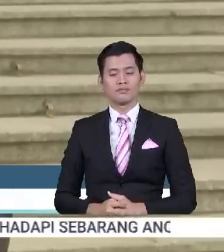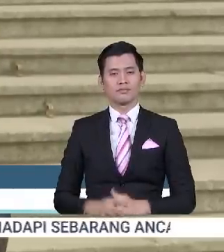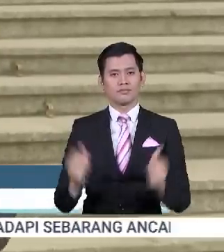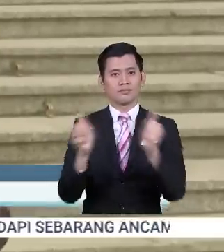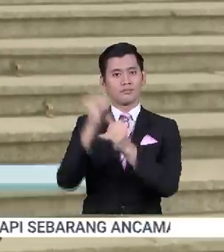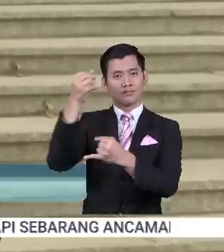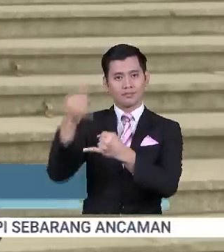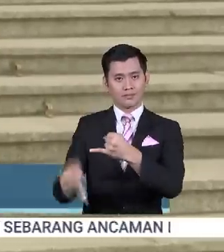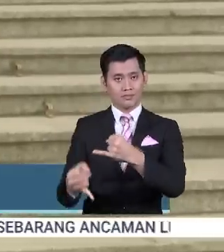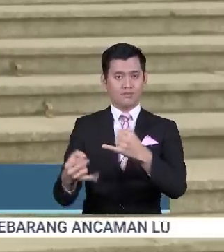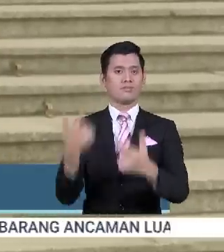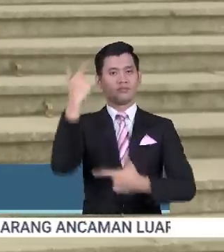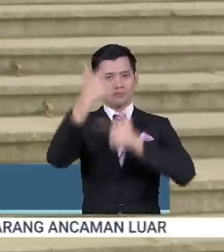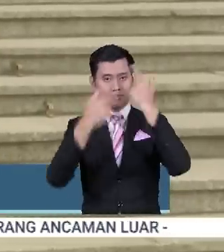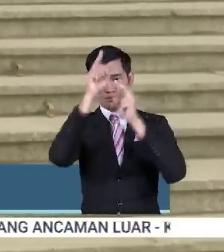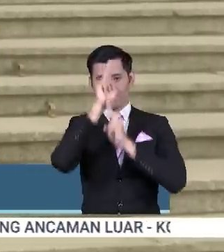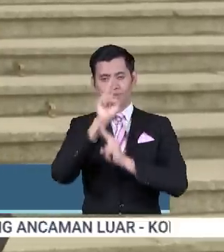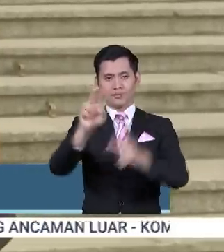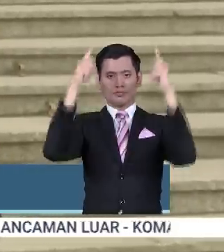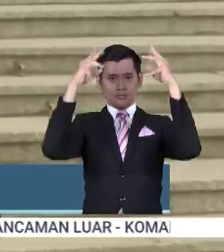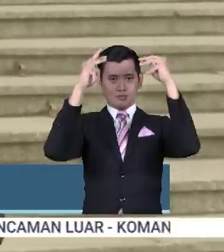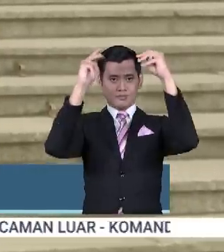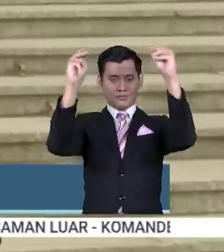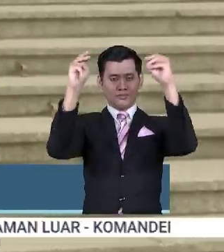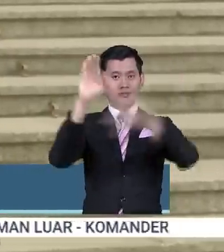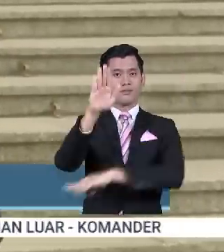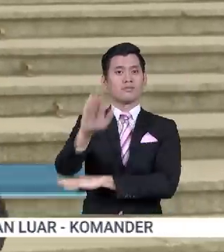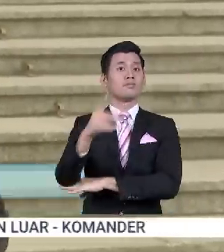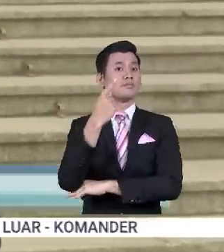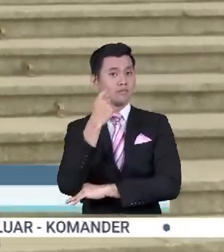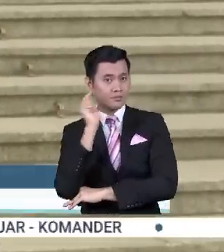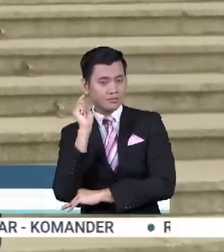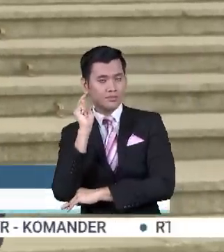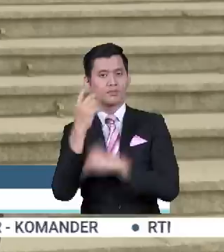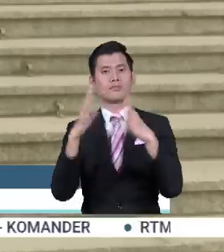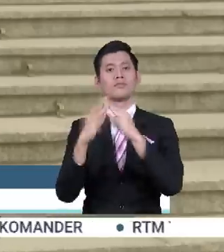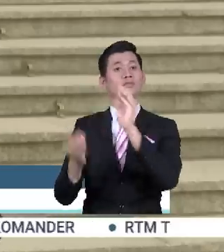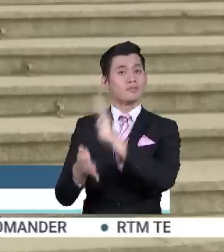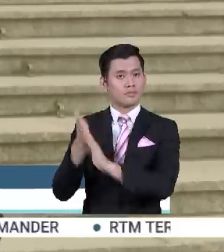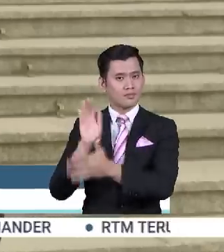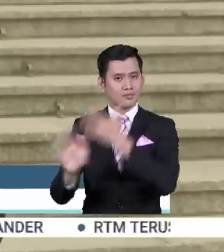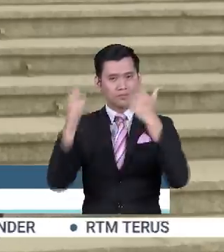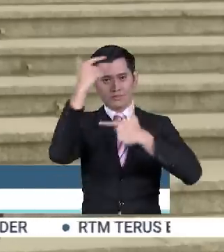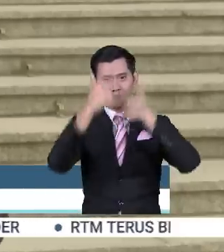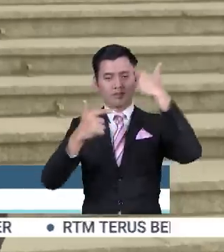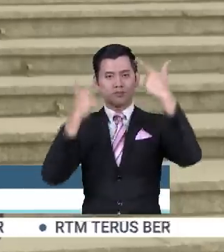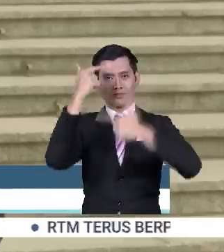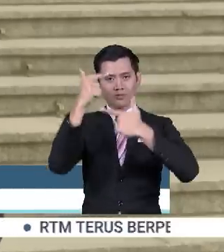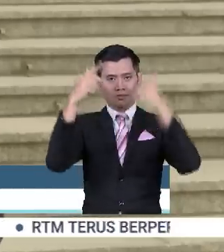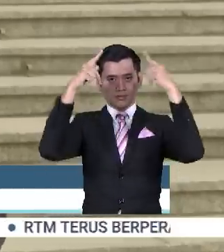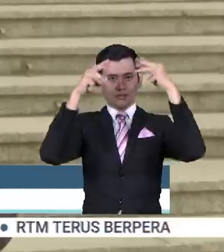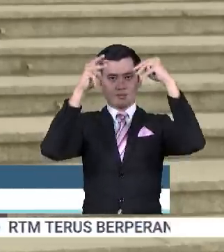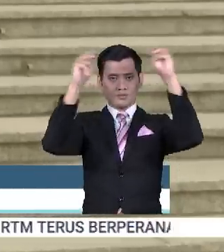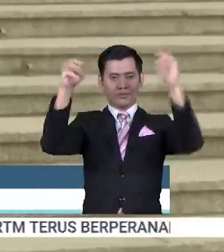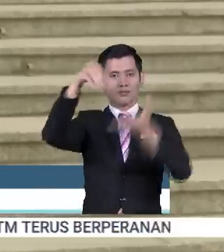Dengan berakhirnya kunjungan hormat Perdana Menteri kepada Li Qiang pada petang ini, maka berakhirlah sudah lawatan rasmi Perdana Menteri